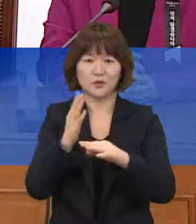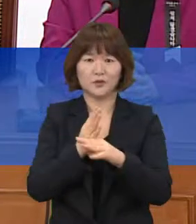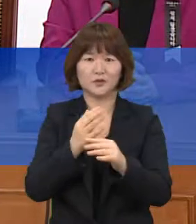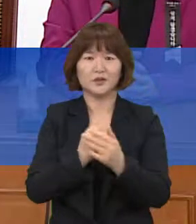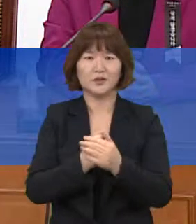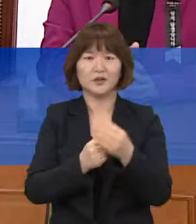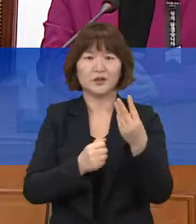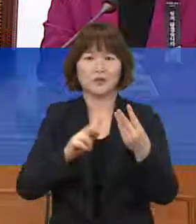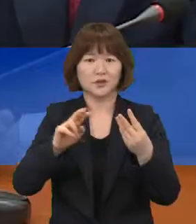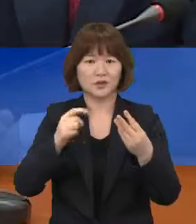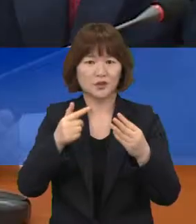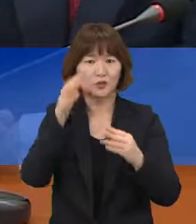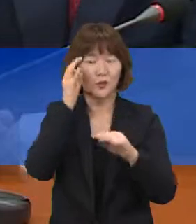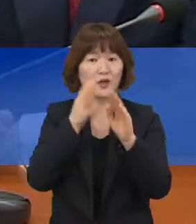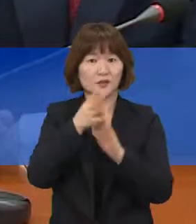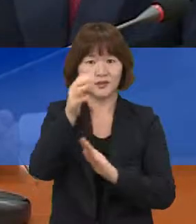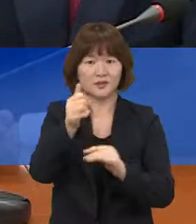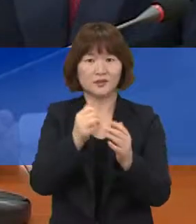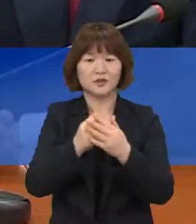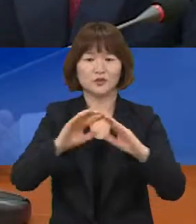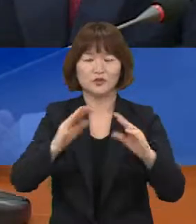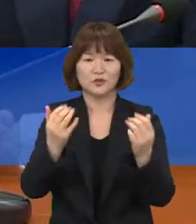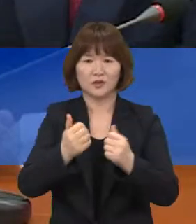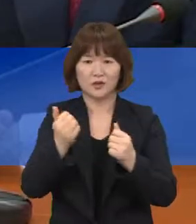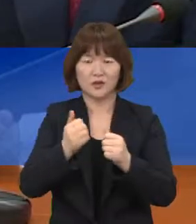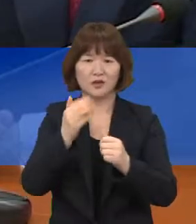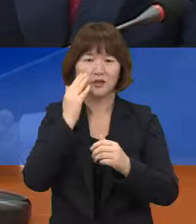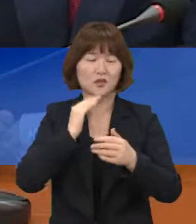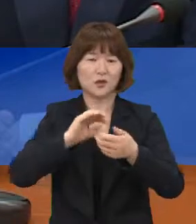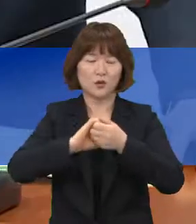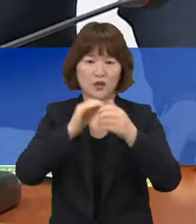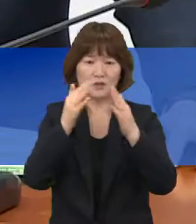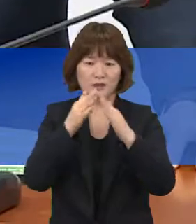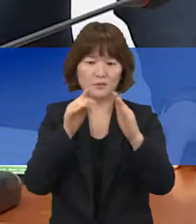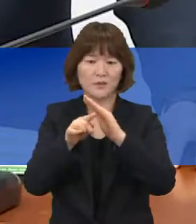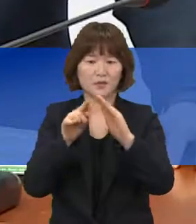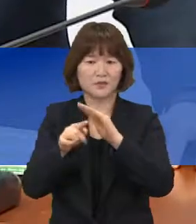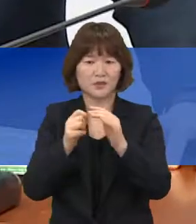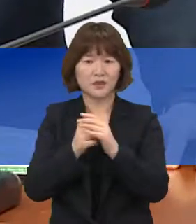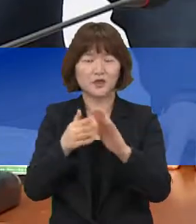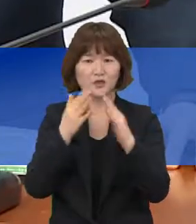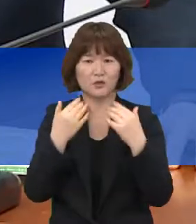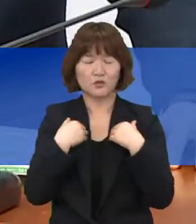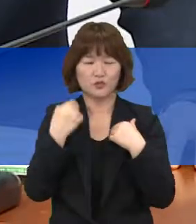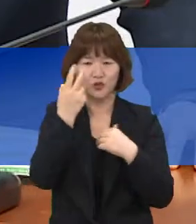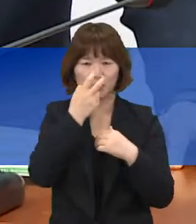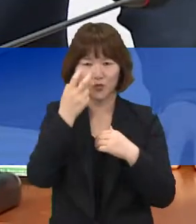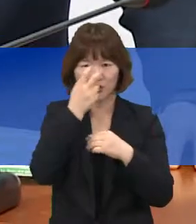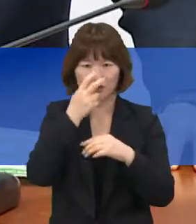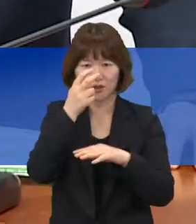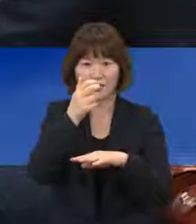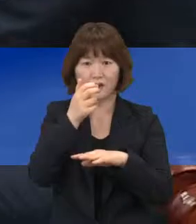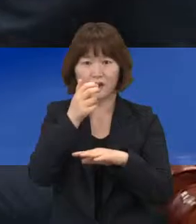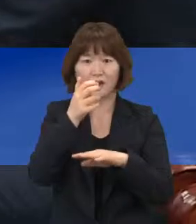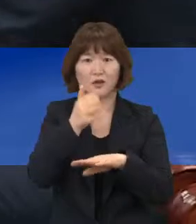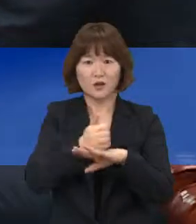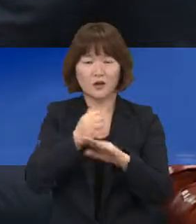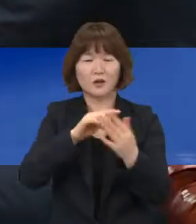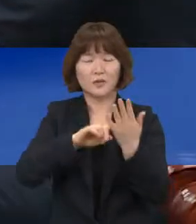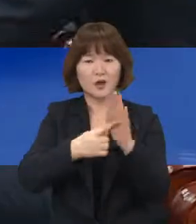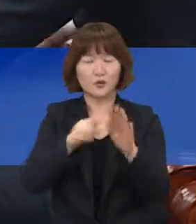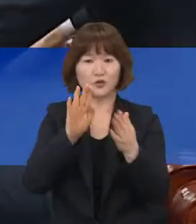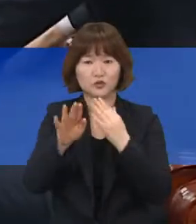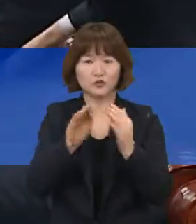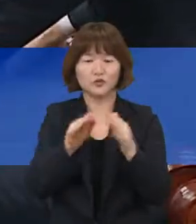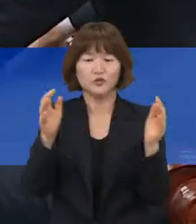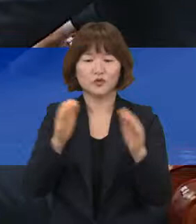지난 26일 이강덕 포항시장은 국회와 청와대 를 잇따라 방문해 정부 합동 조사 연구 단 의 발표 이후 정부 차원의